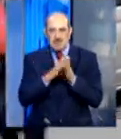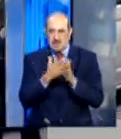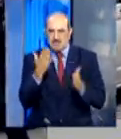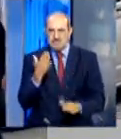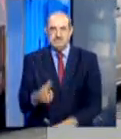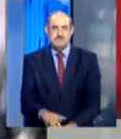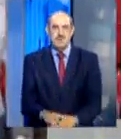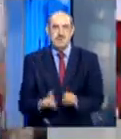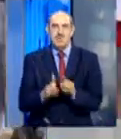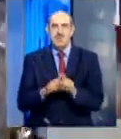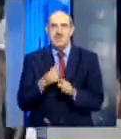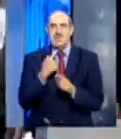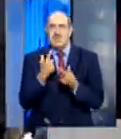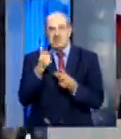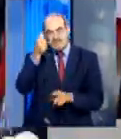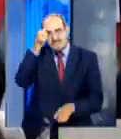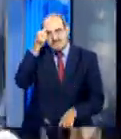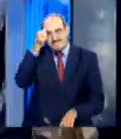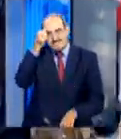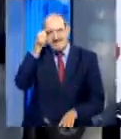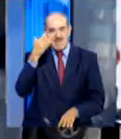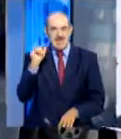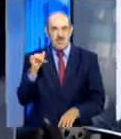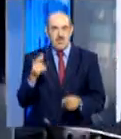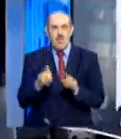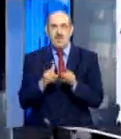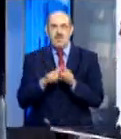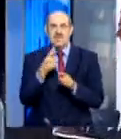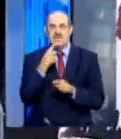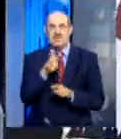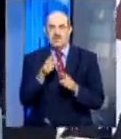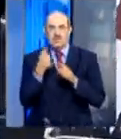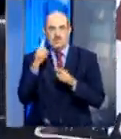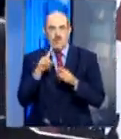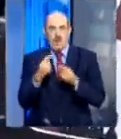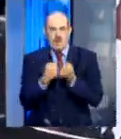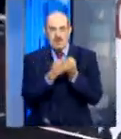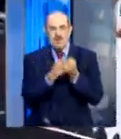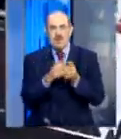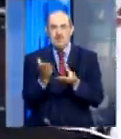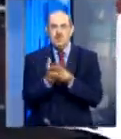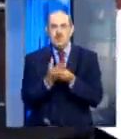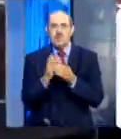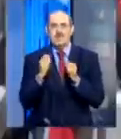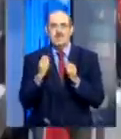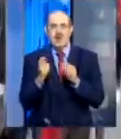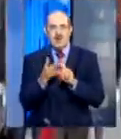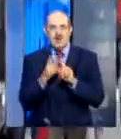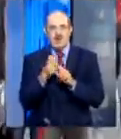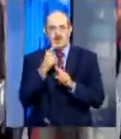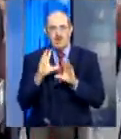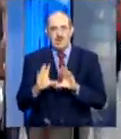اغتنم نشطاء الريف إحياء هذه الذكرى بالتفكير الجدي في دعم قضيتهم من خلال العمل السياسي عبر